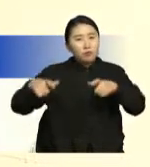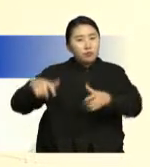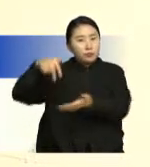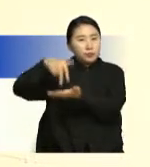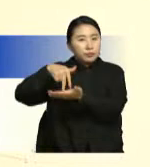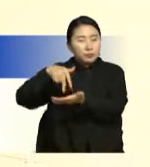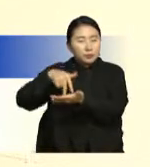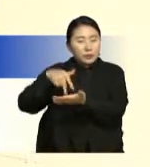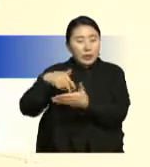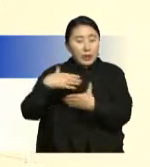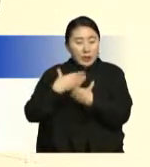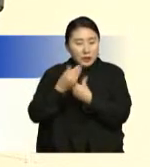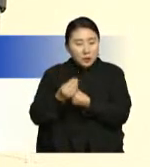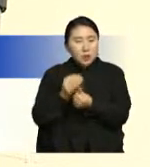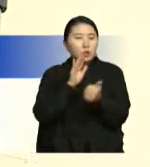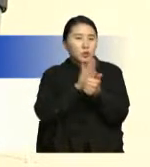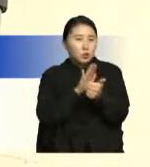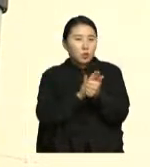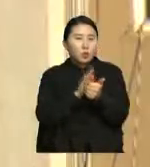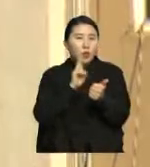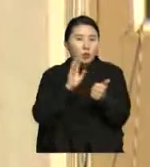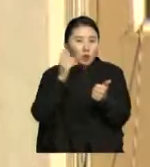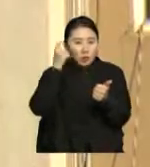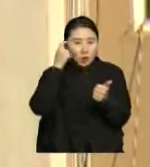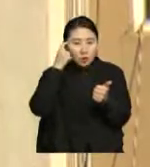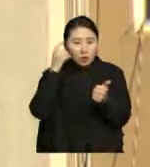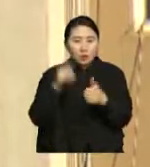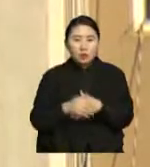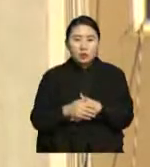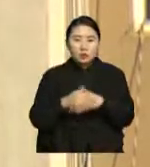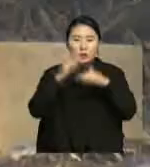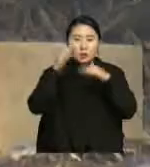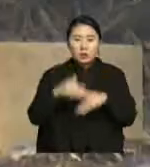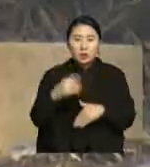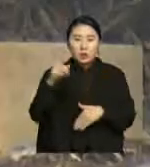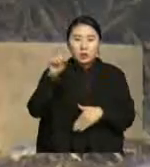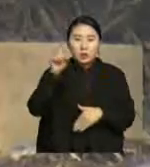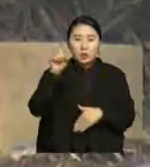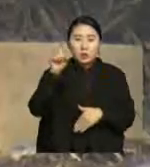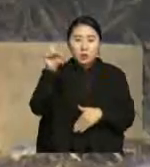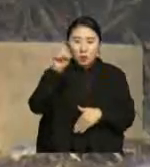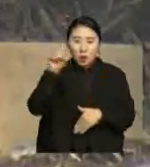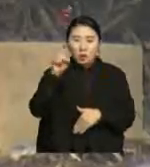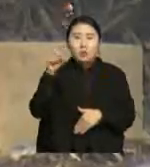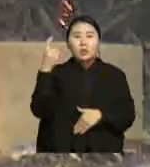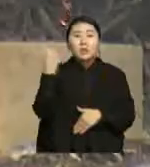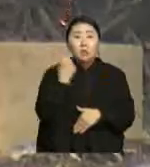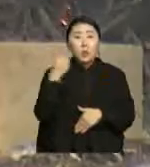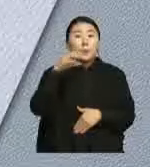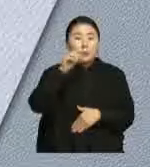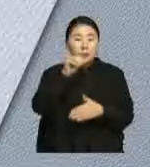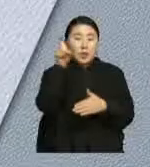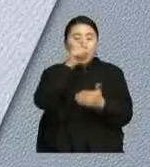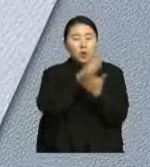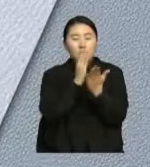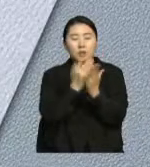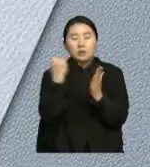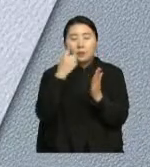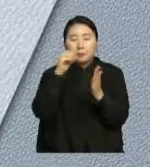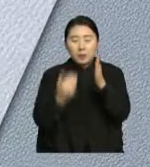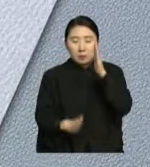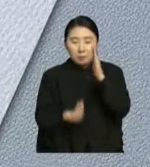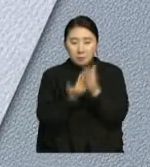섯 뻗은 안정적인 장 책을 해줘야 될까 9 장성군 찬 열 가지로 최대 1000만원까지 받을 수 있습니다